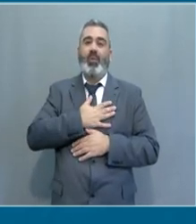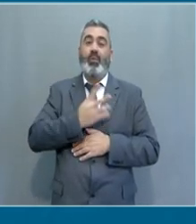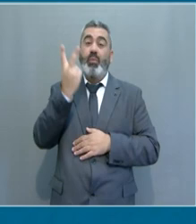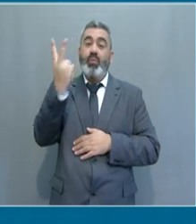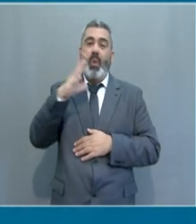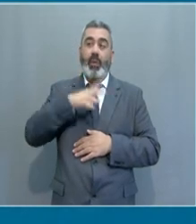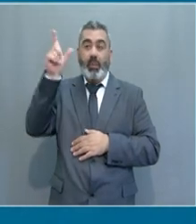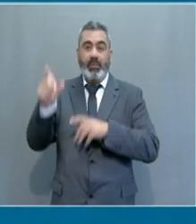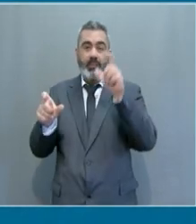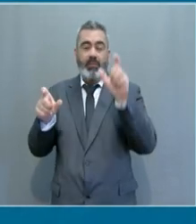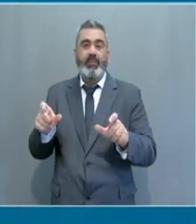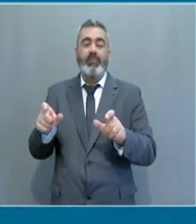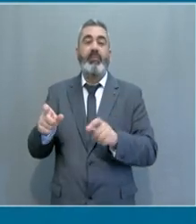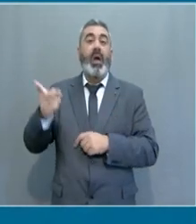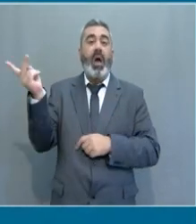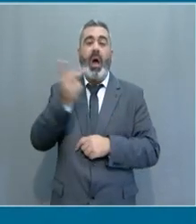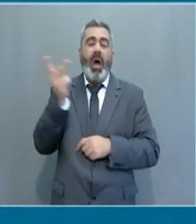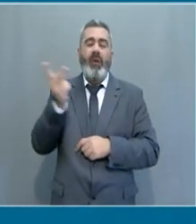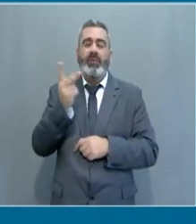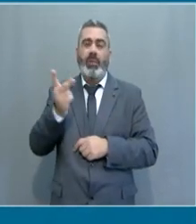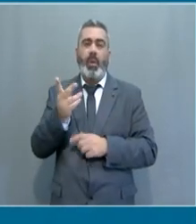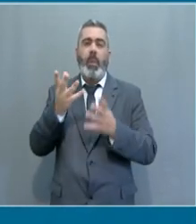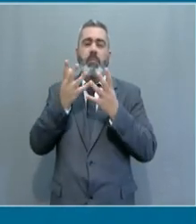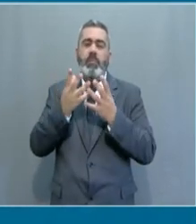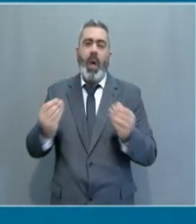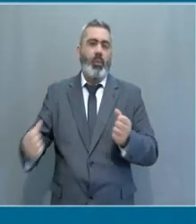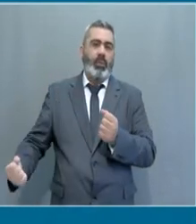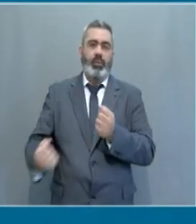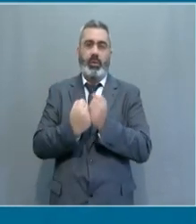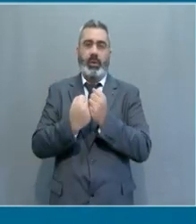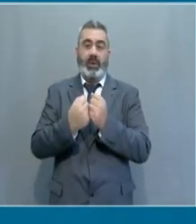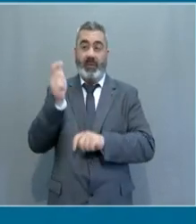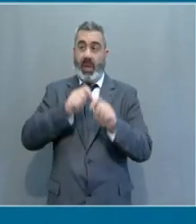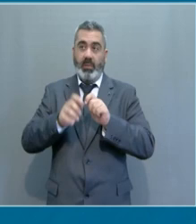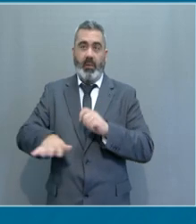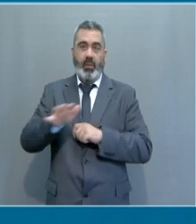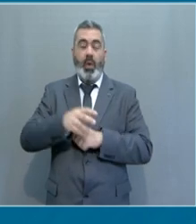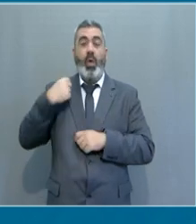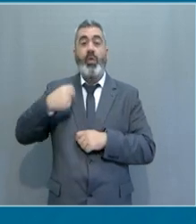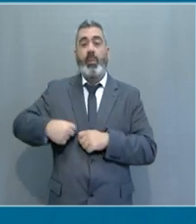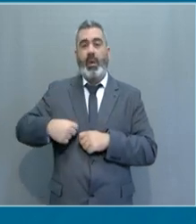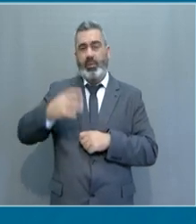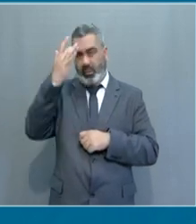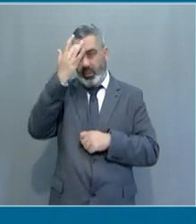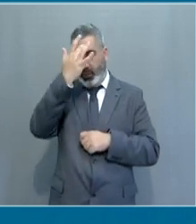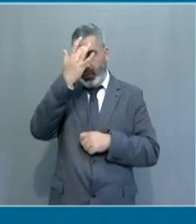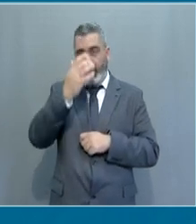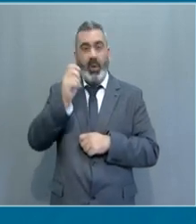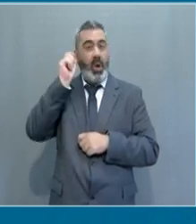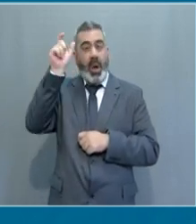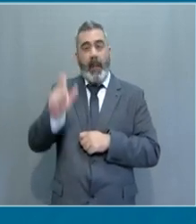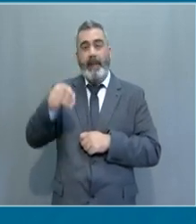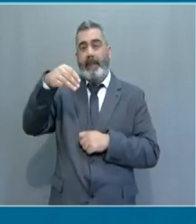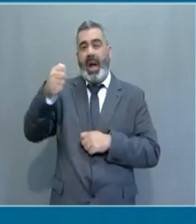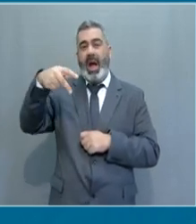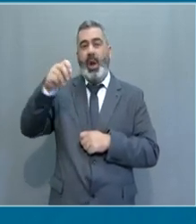οποία με την προσωπική τους και την έμπρακτη υποστήριξη σε αυτό το έργο, που είναι ο Δήμαρχος Κοζάνης, ο κύριος Μαλούτας